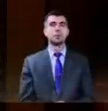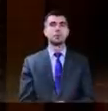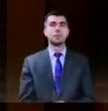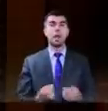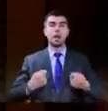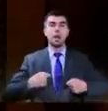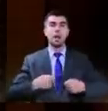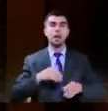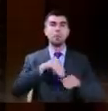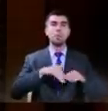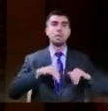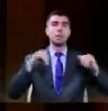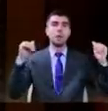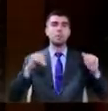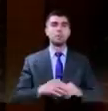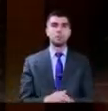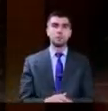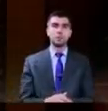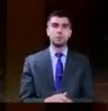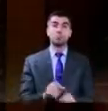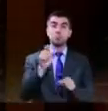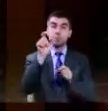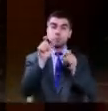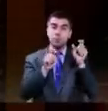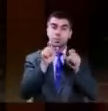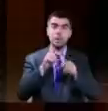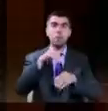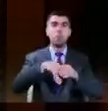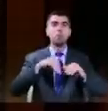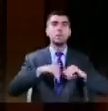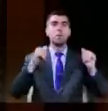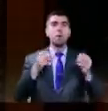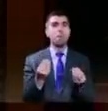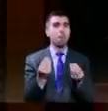رئيس مجلس النواب المحترم، السيدات والسادة النواب المحترمين،